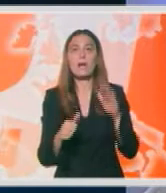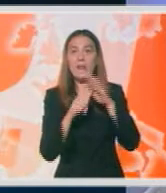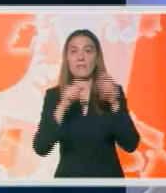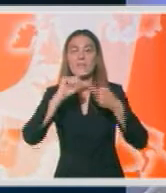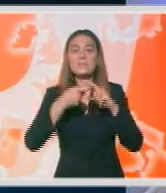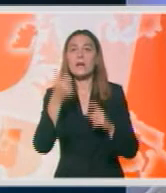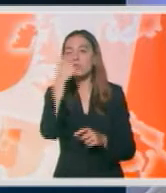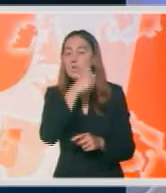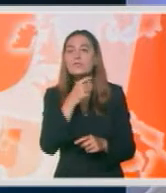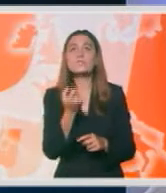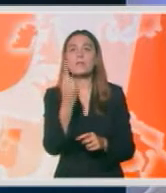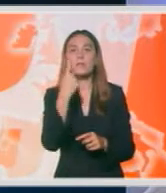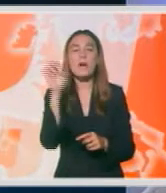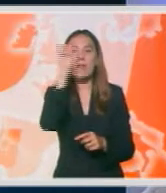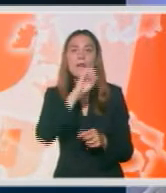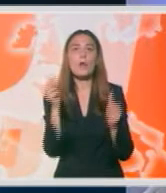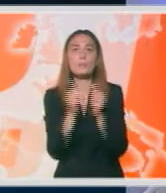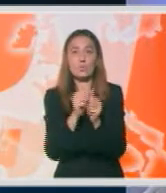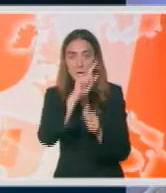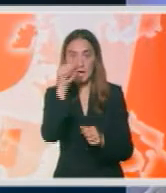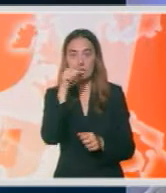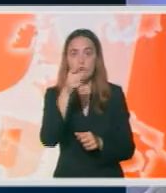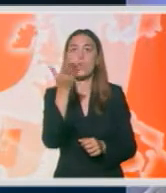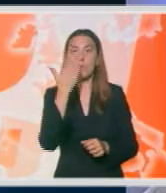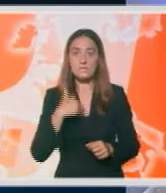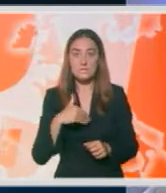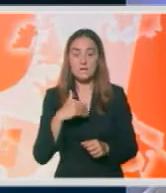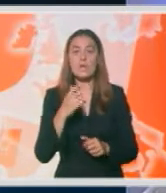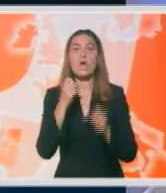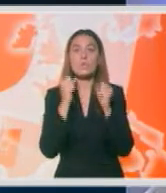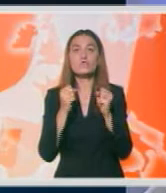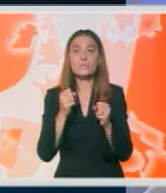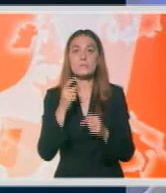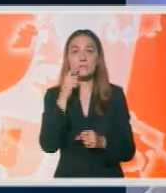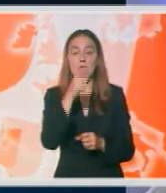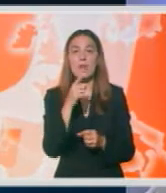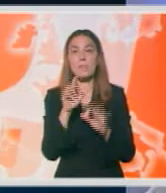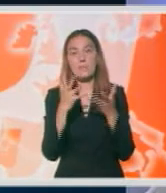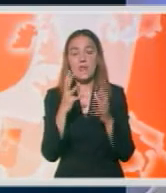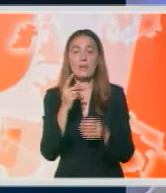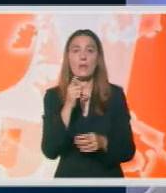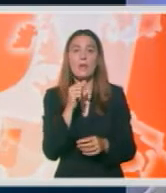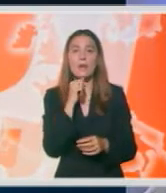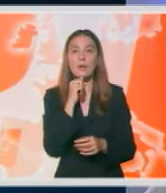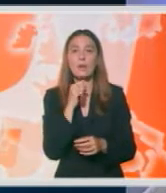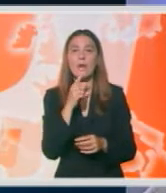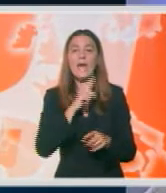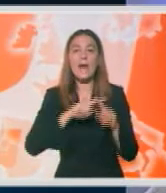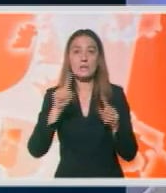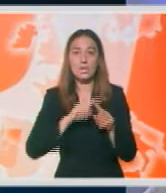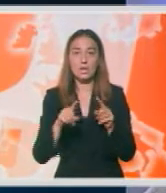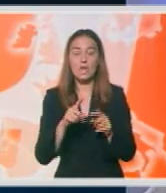stvar je šta će se dešavati sa Evropskom unijom, da li će oni uspeti da učvrste te neke fundamentalne